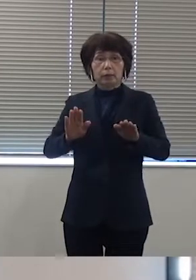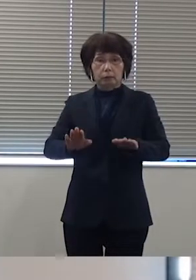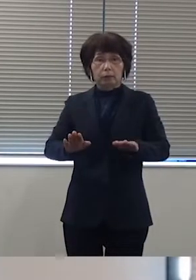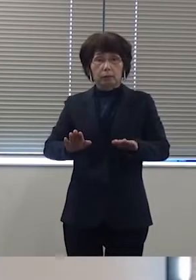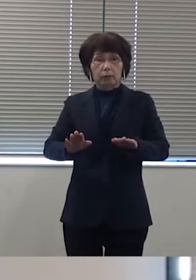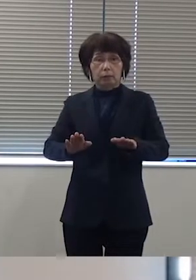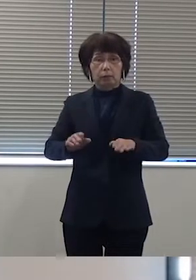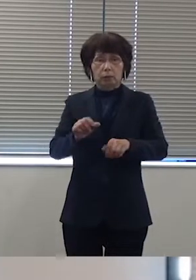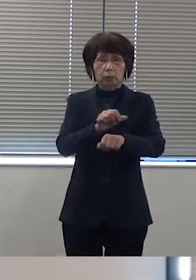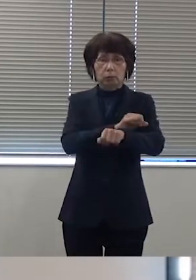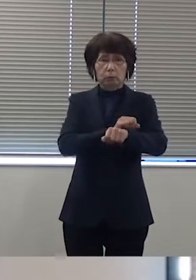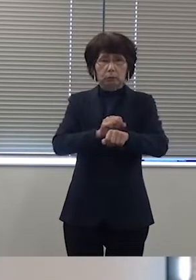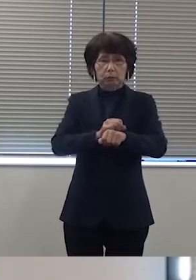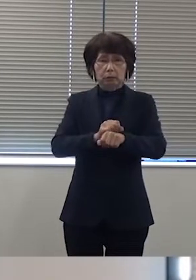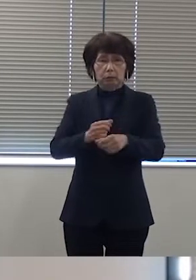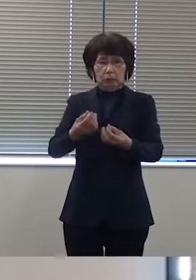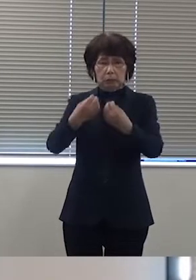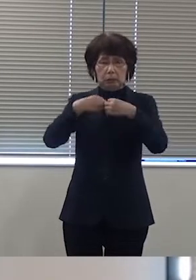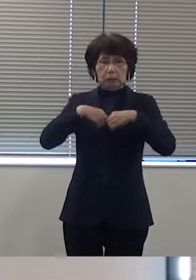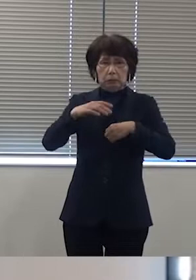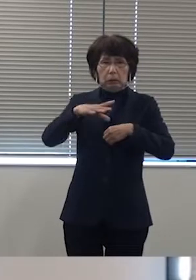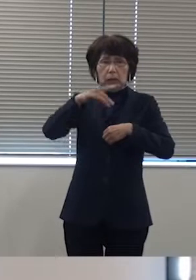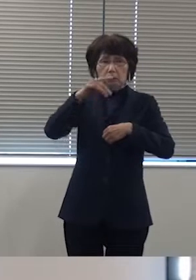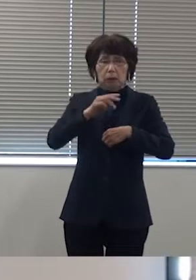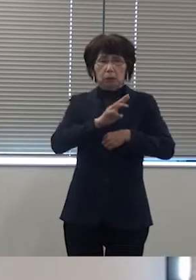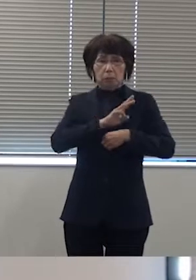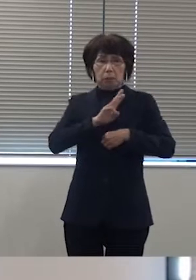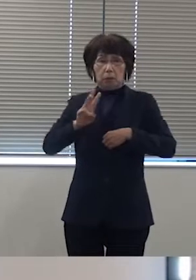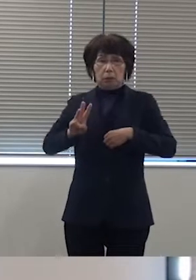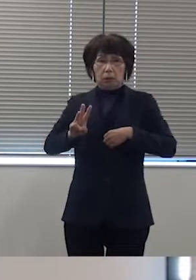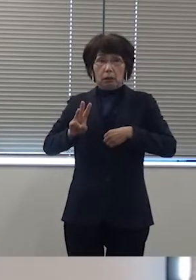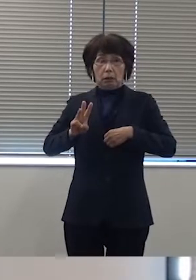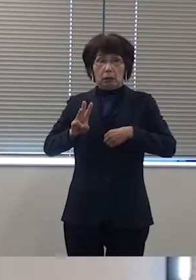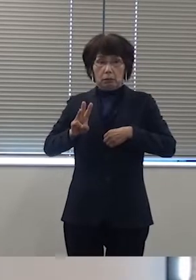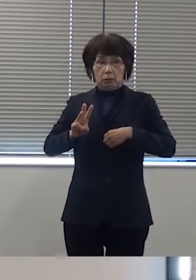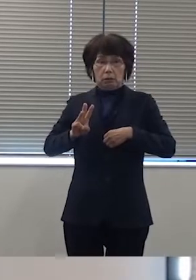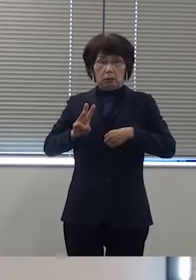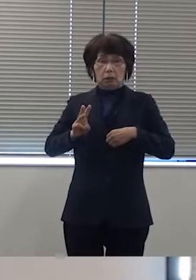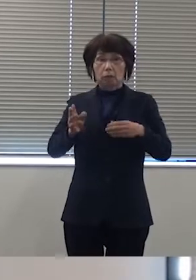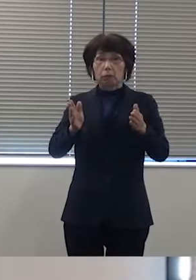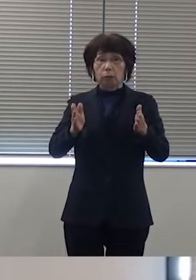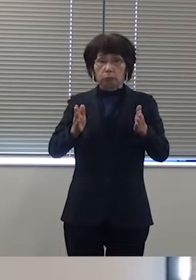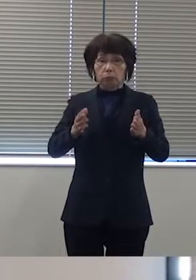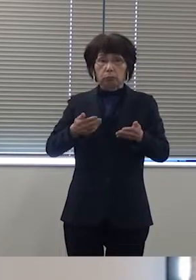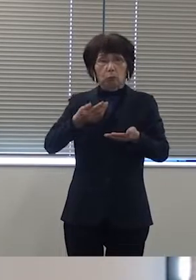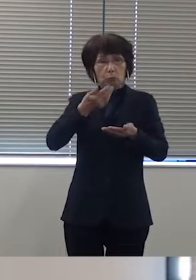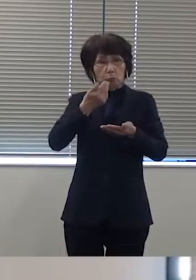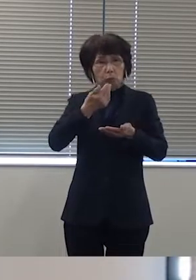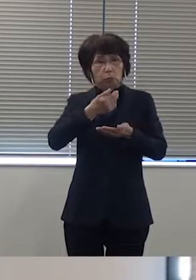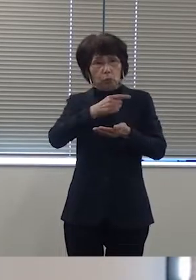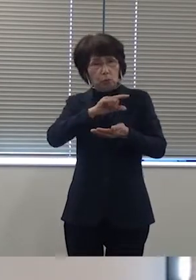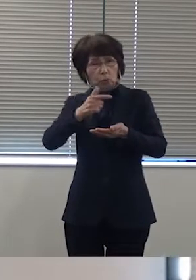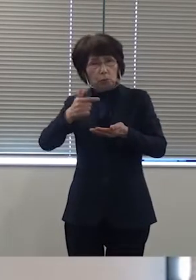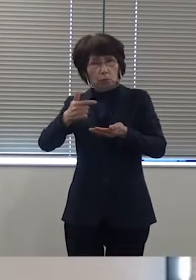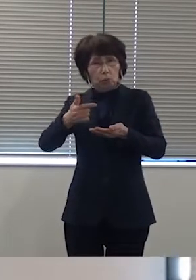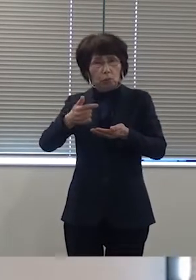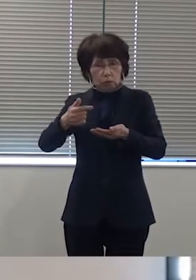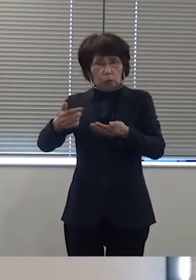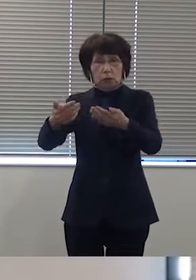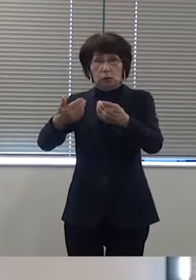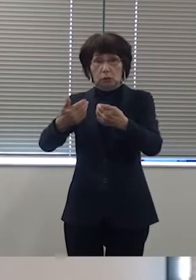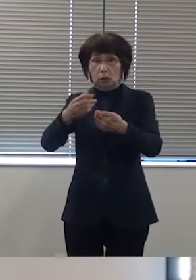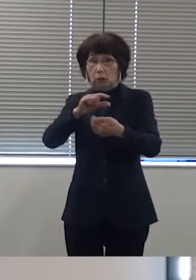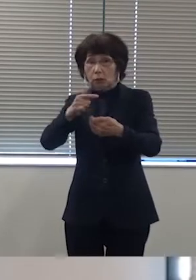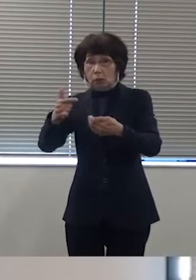ね、特に初期の最初の3日間程度の食料等の物資の搬送を連日、